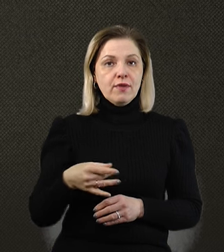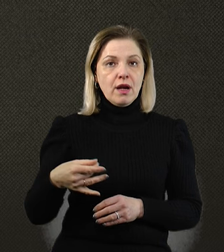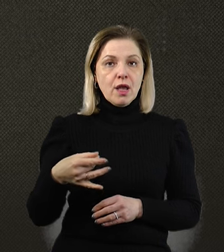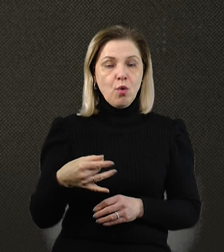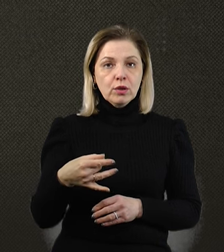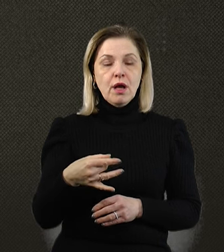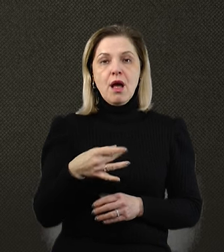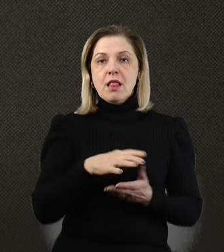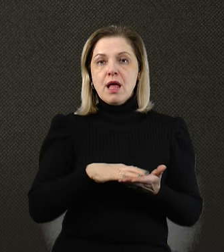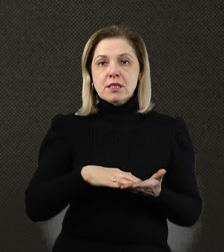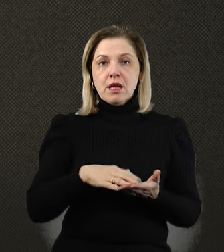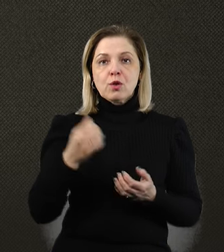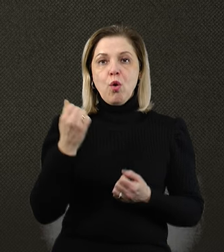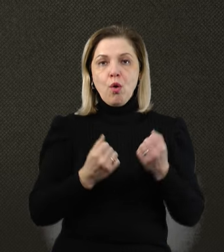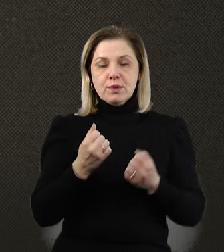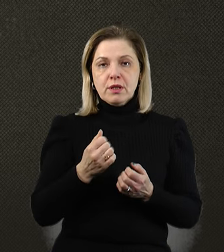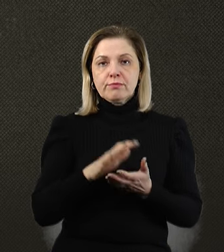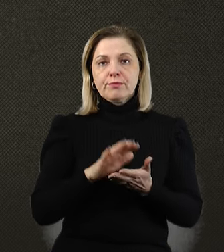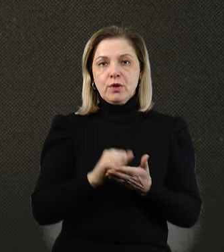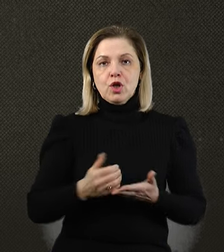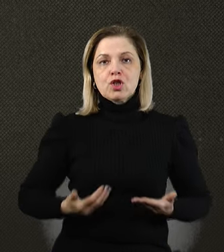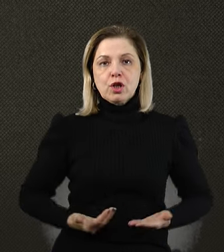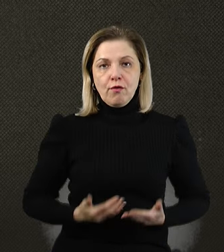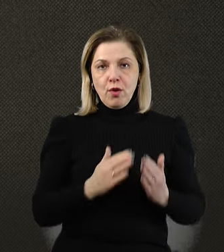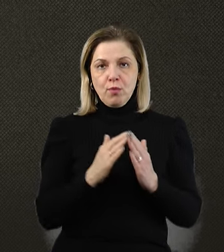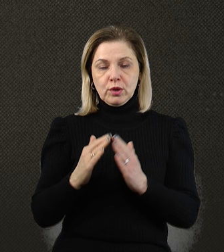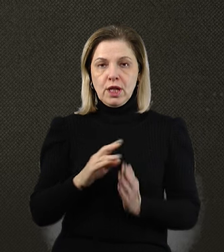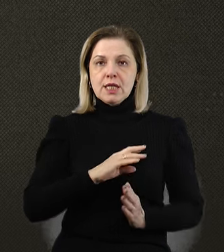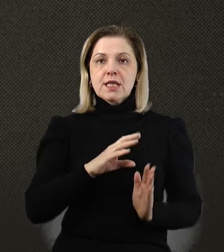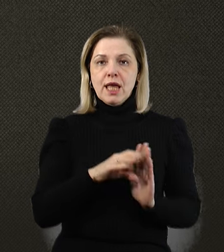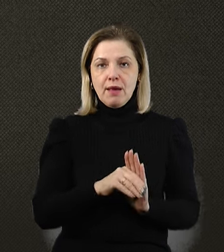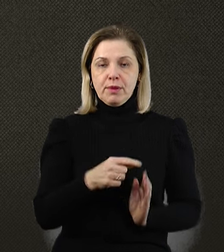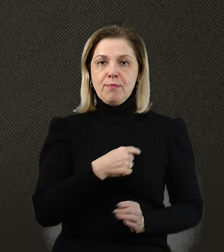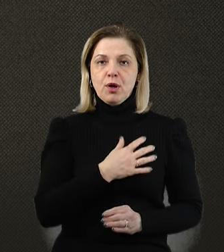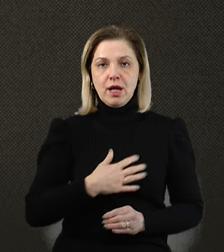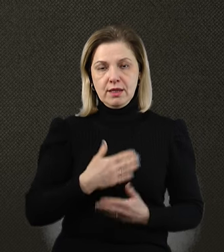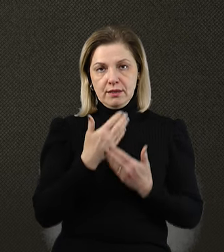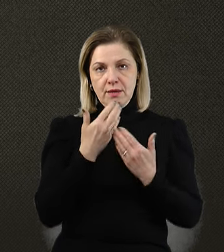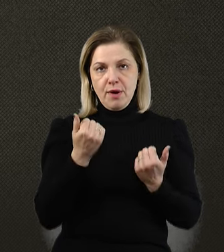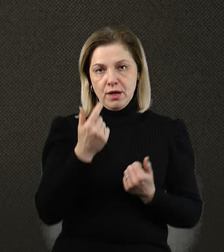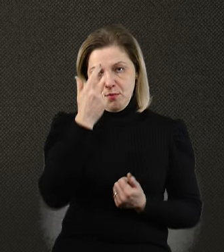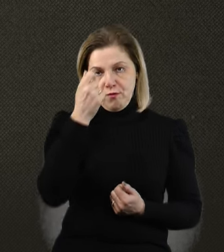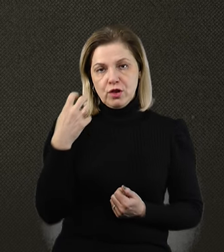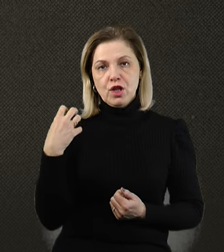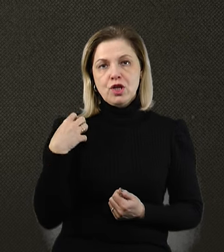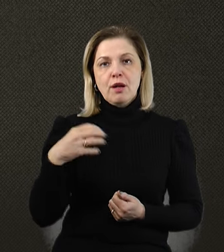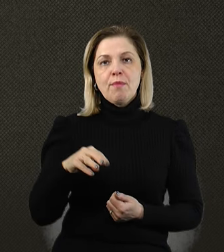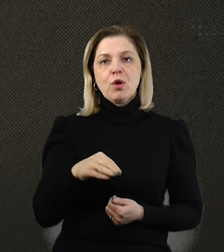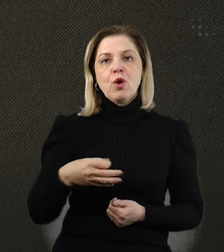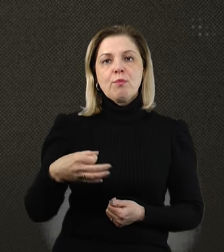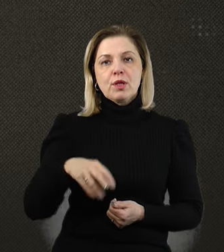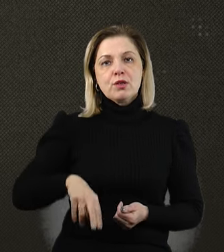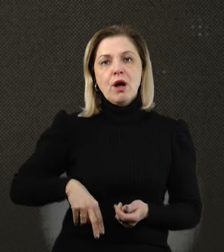району. Внаслідок обстрілу пошкоджено житлові будинки, загиблих та поранених людей немає. Про це повідомив начальник Миколаївської